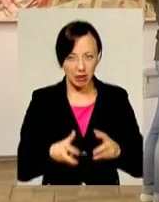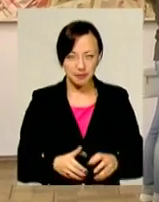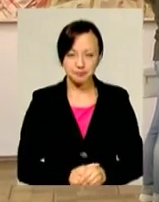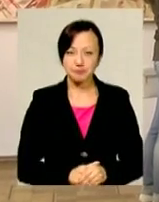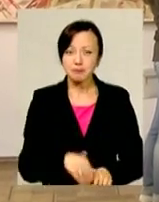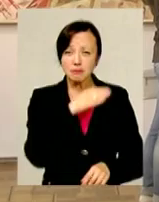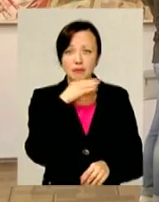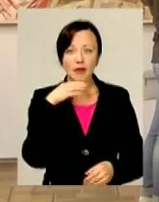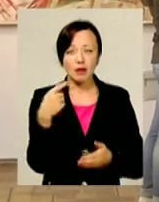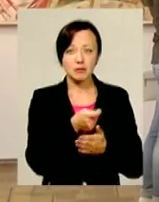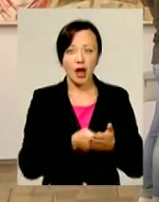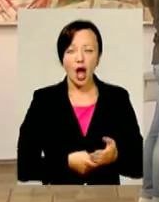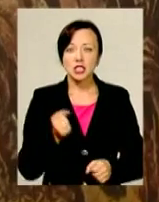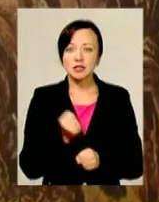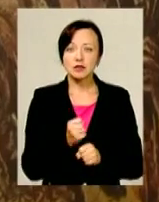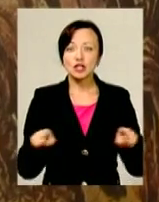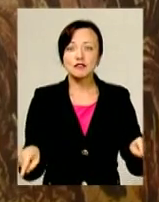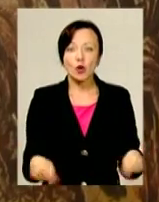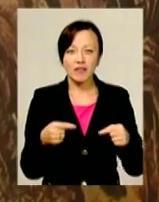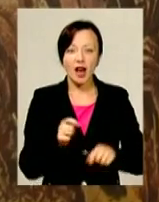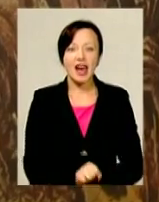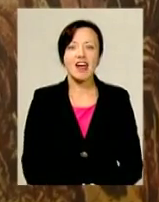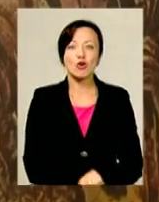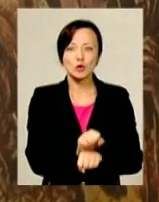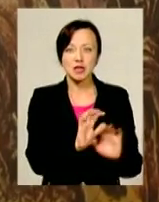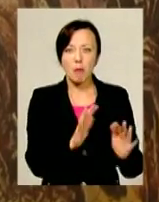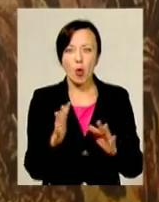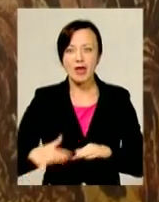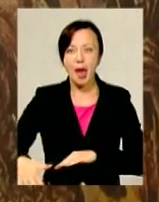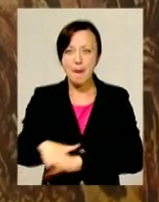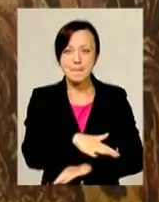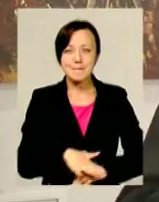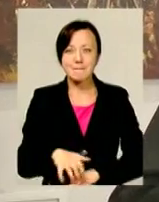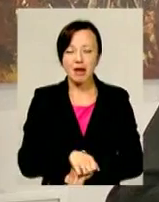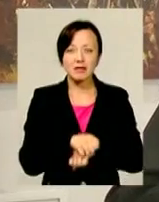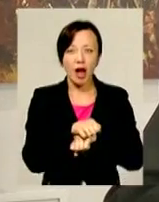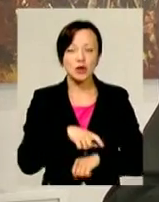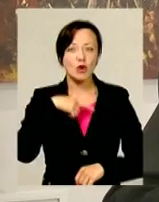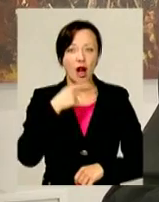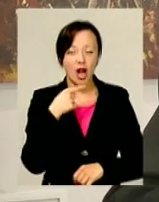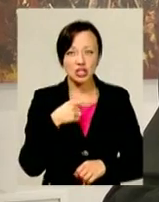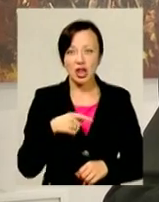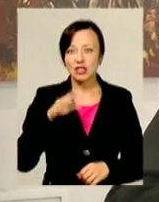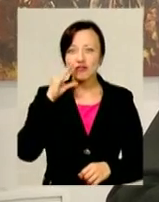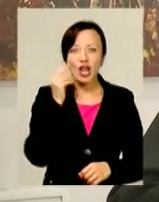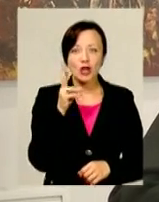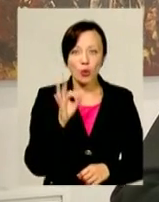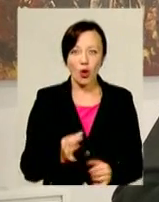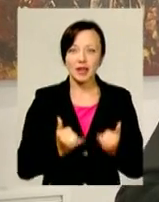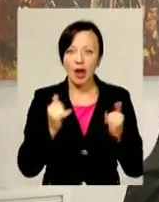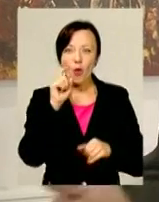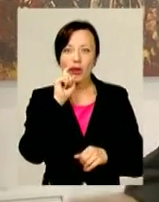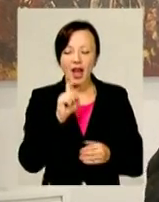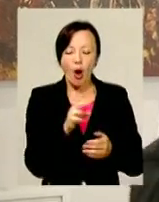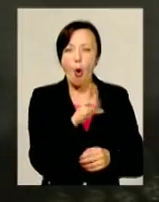Чимало з тих робіт митець створив під час революційних подій Майдану. Валерій Франчук запевняє, Кобзар для України – пророча книга.